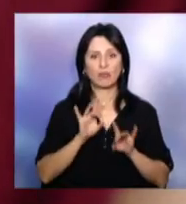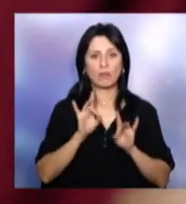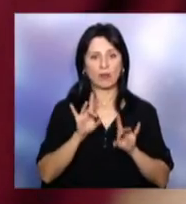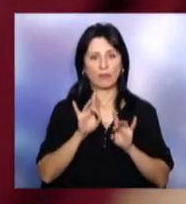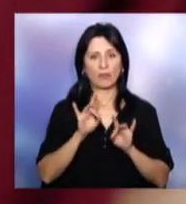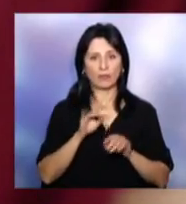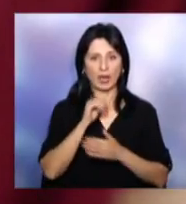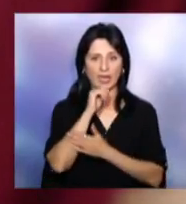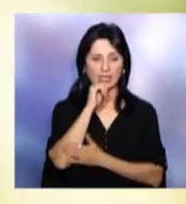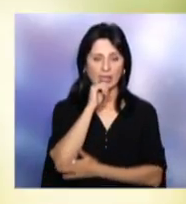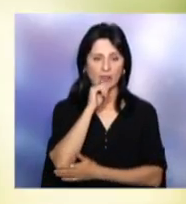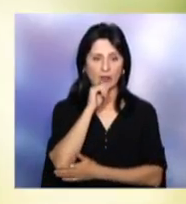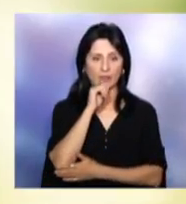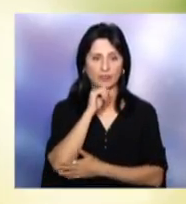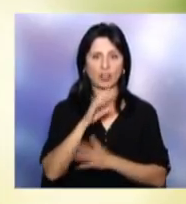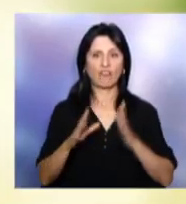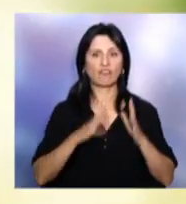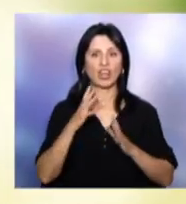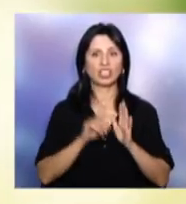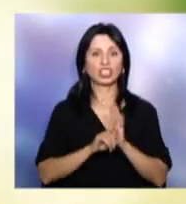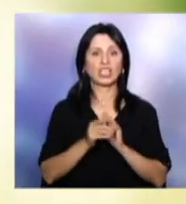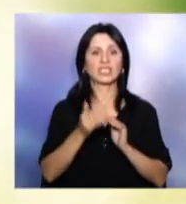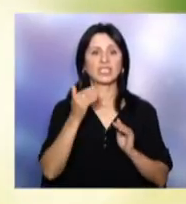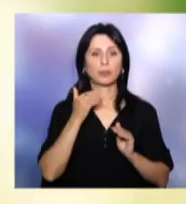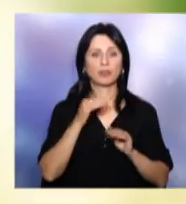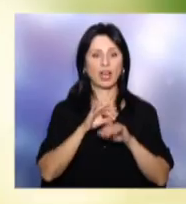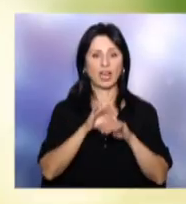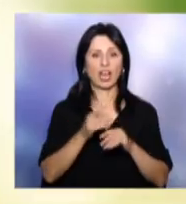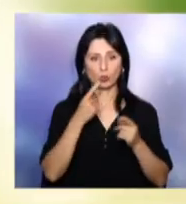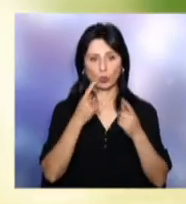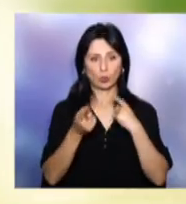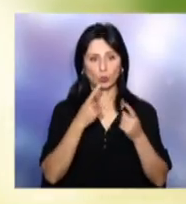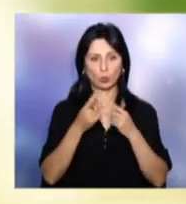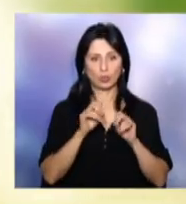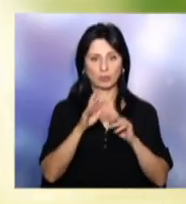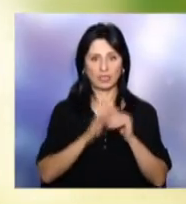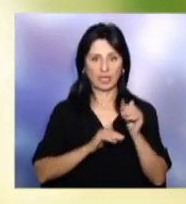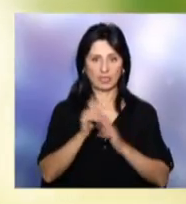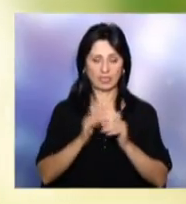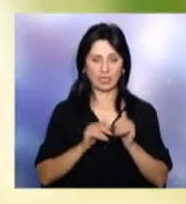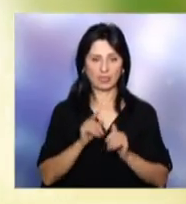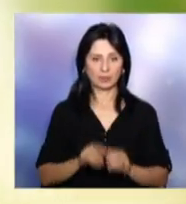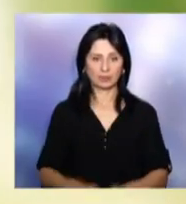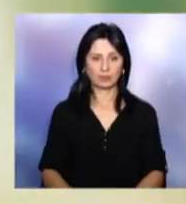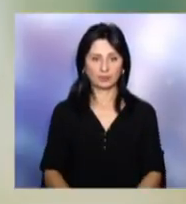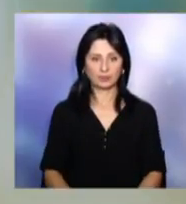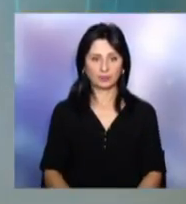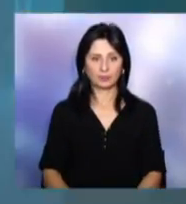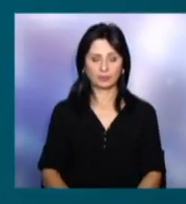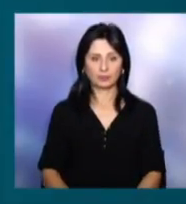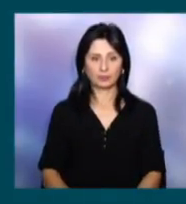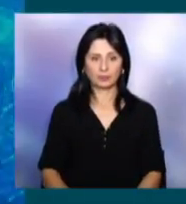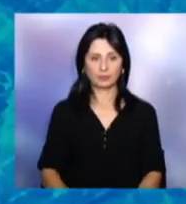ტკივილი იდაყვის არეში. ვარჯიშის დაწყებამდე გაიარეთ კონსულტაცია სპეციალისტთან.